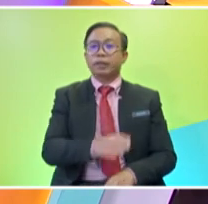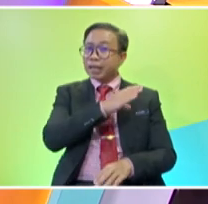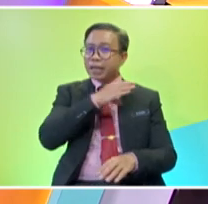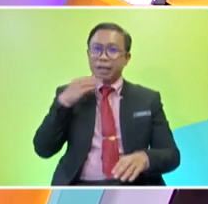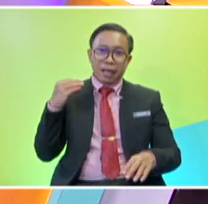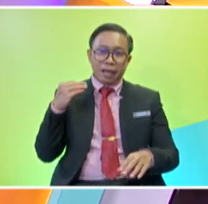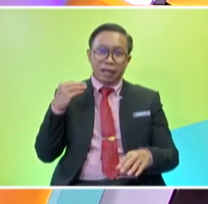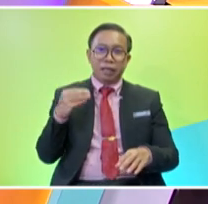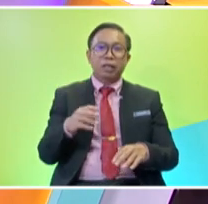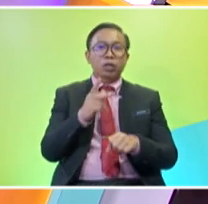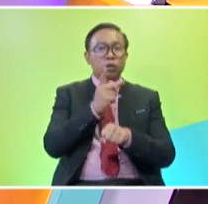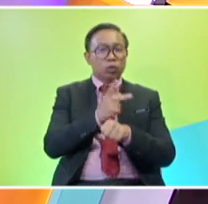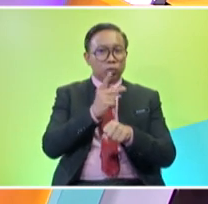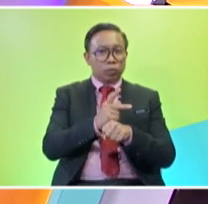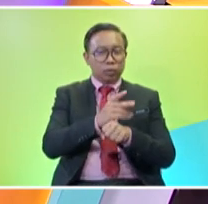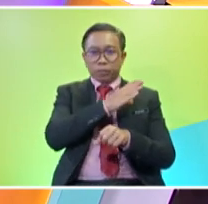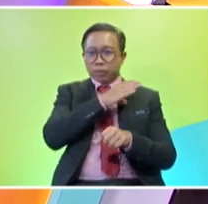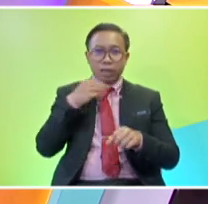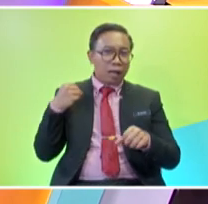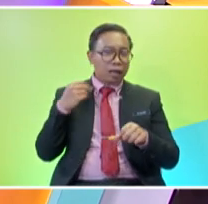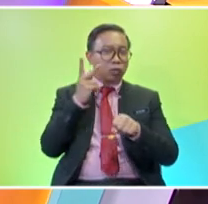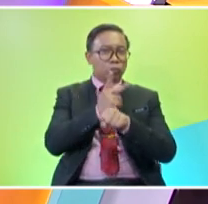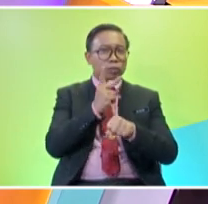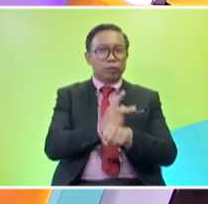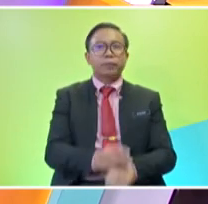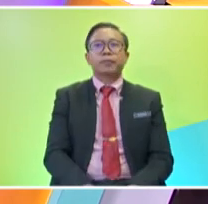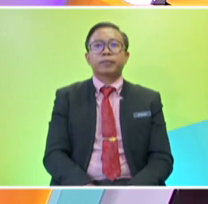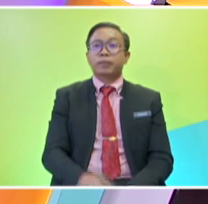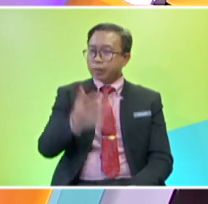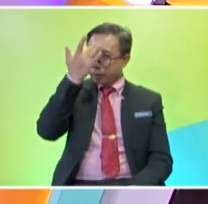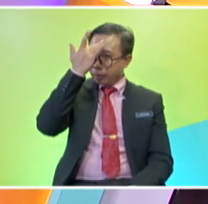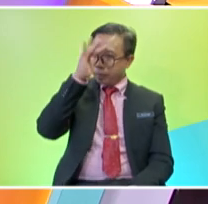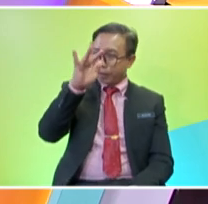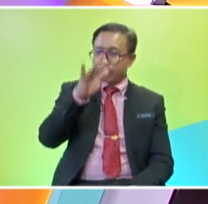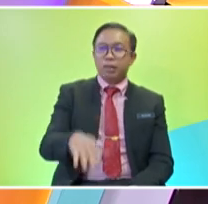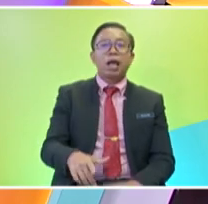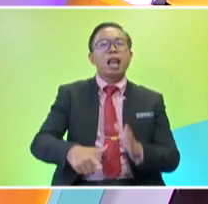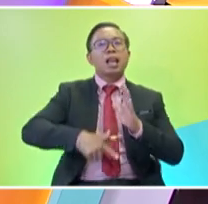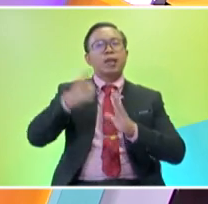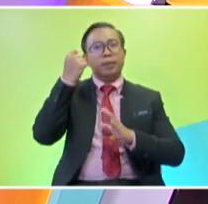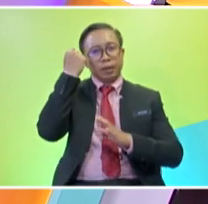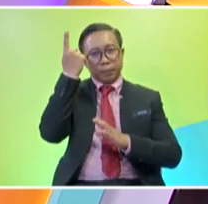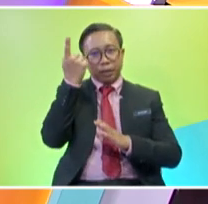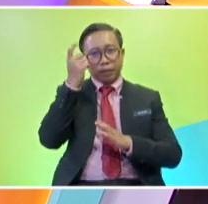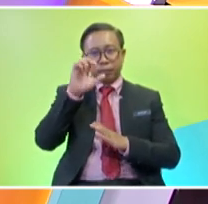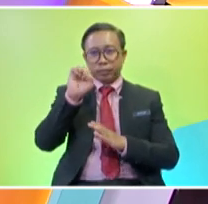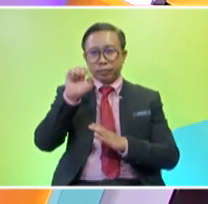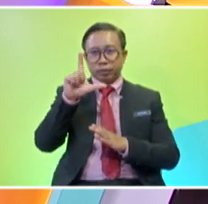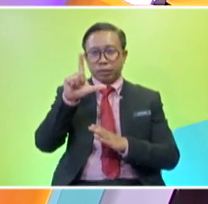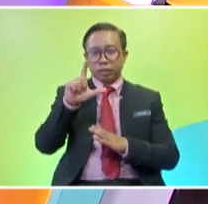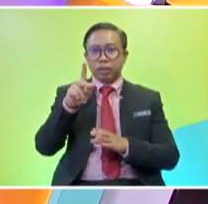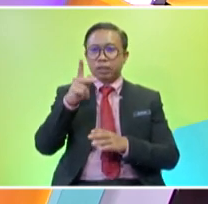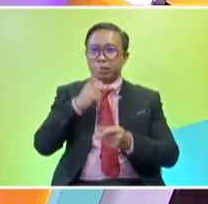kepingan kuprem dan kepingan kubrom kepandai Safika dan lebih paham tentang sel kimia ini